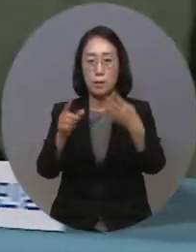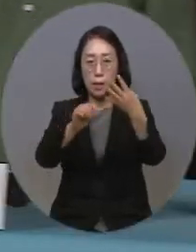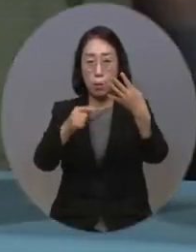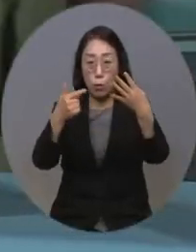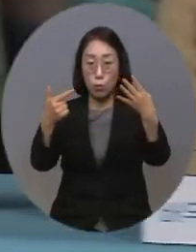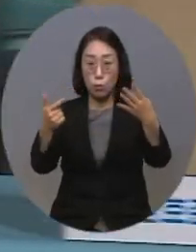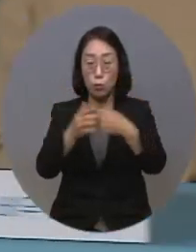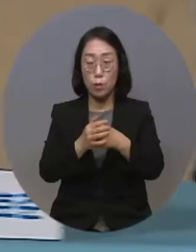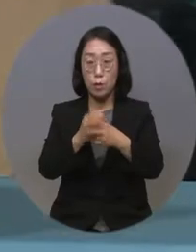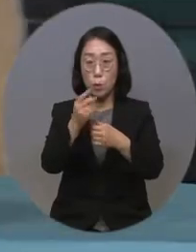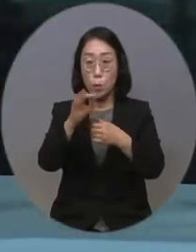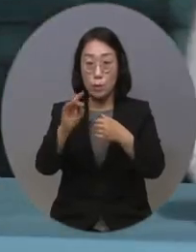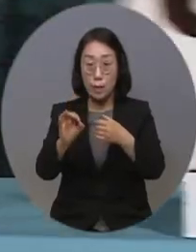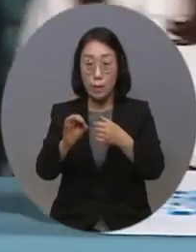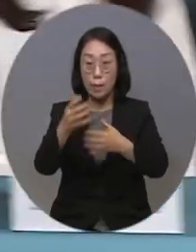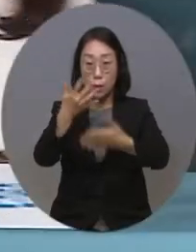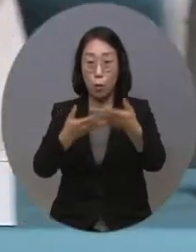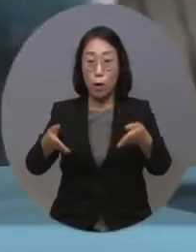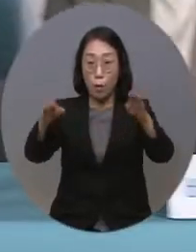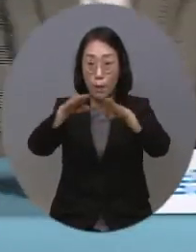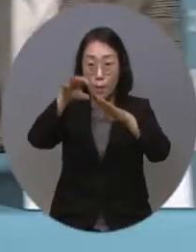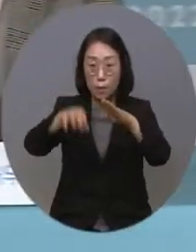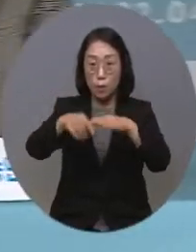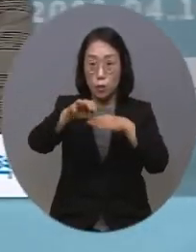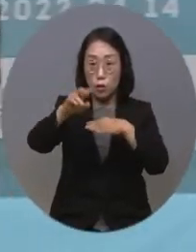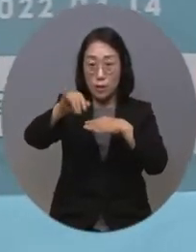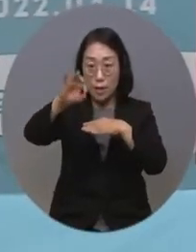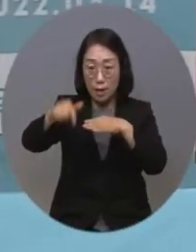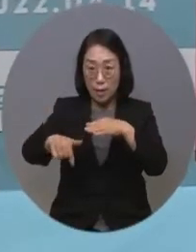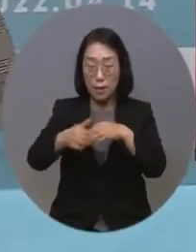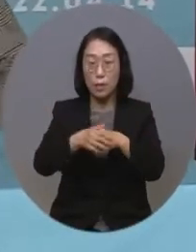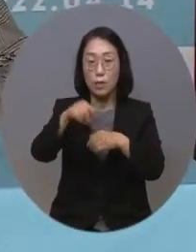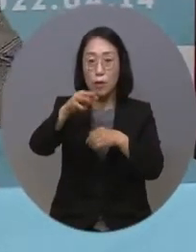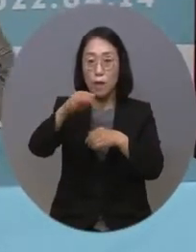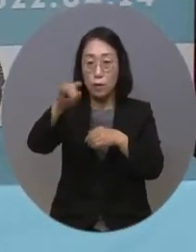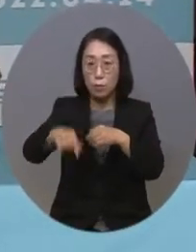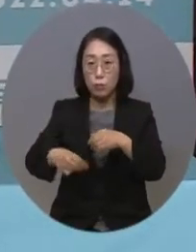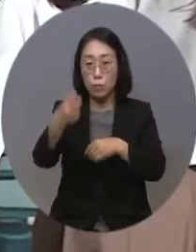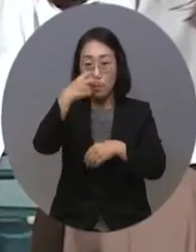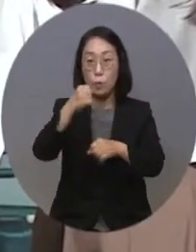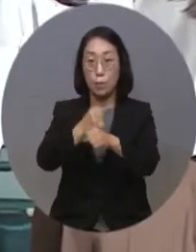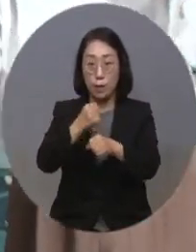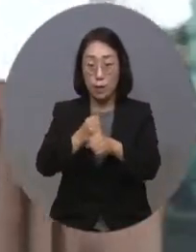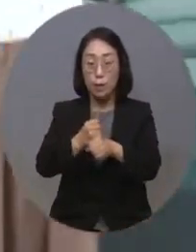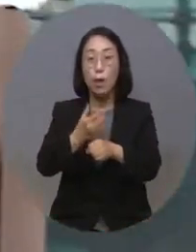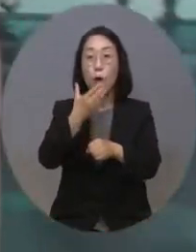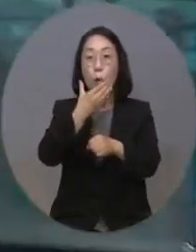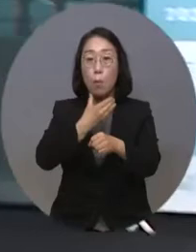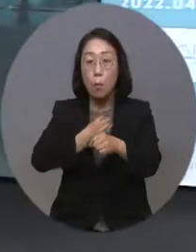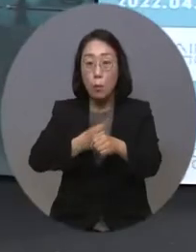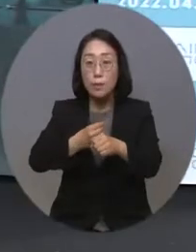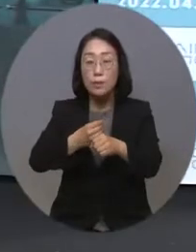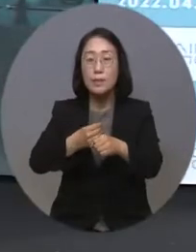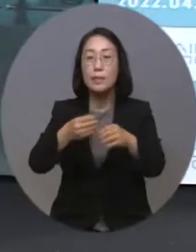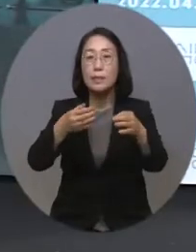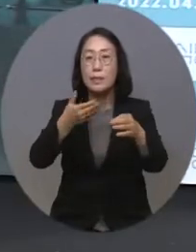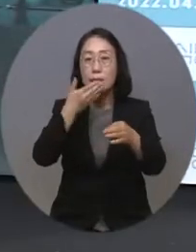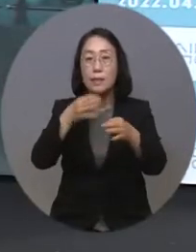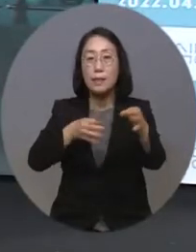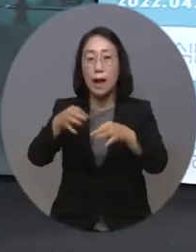CGV 용산 아이파크몰에서 정재익 감독, 서태수 감독이 연출한 영화 복지식당 언론 배급 시사회가